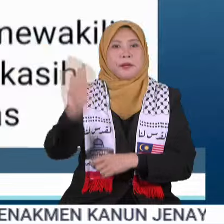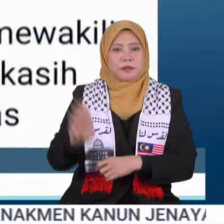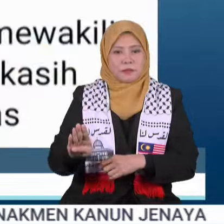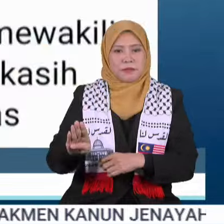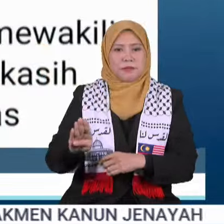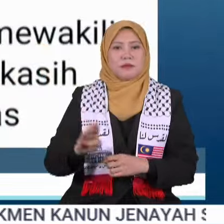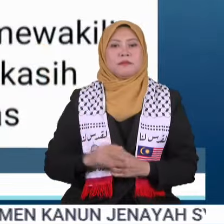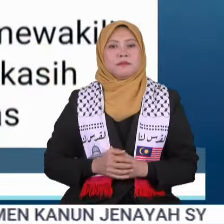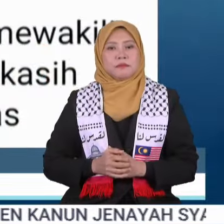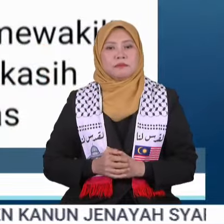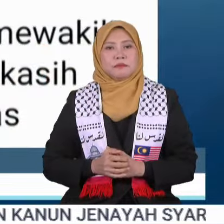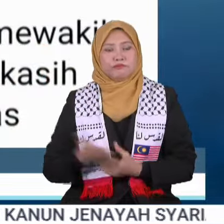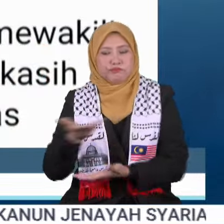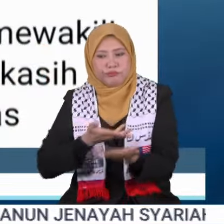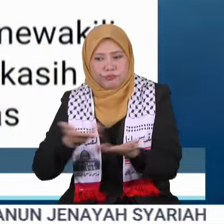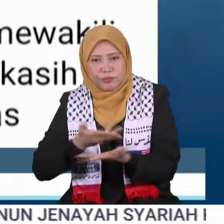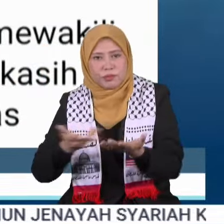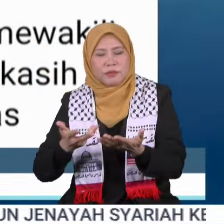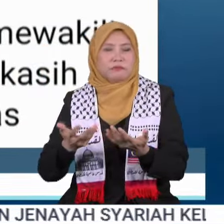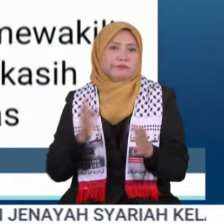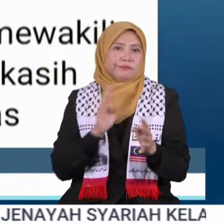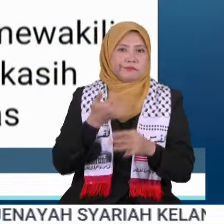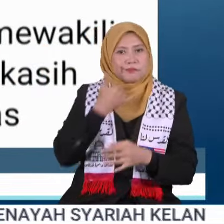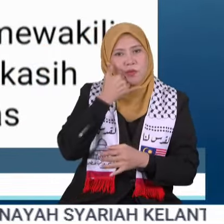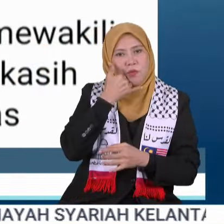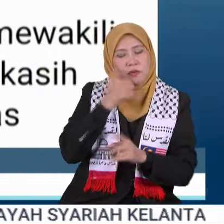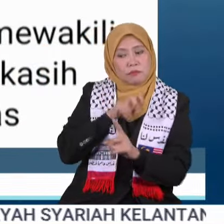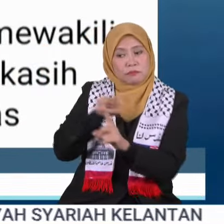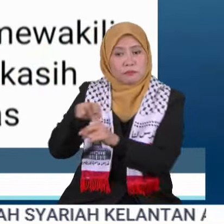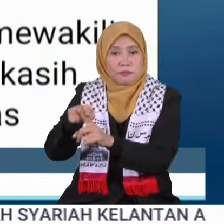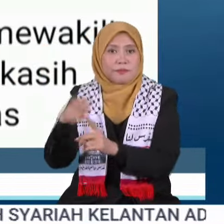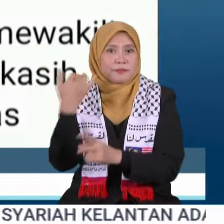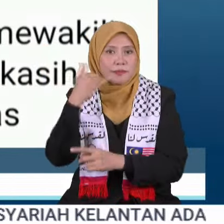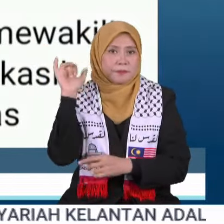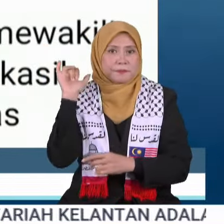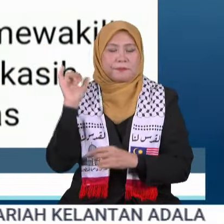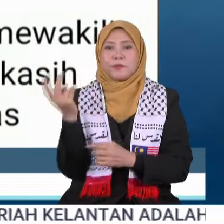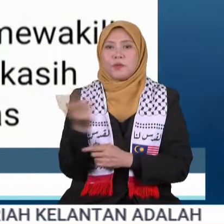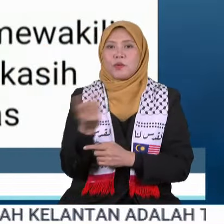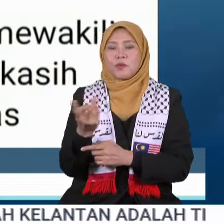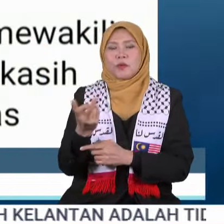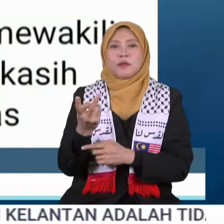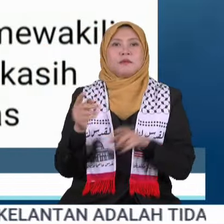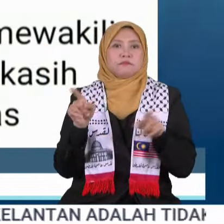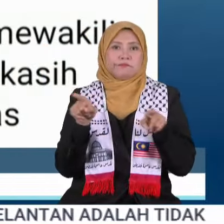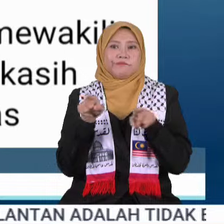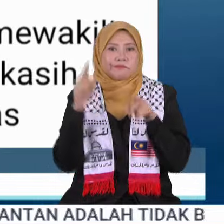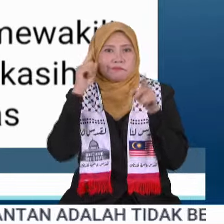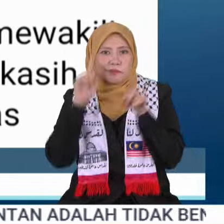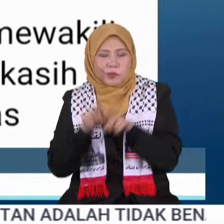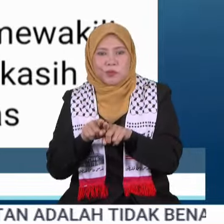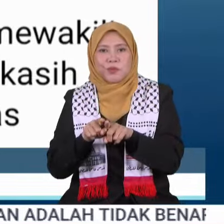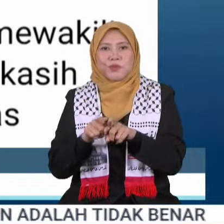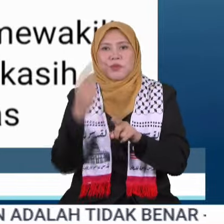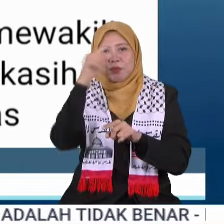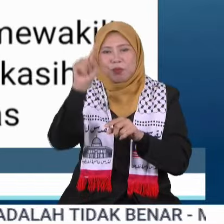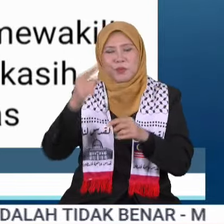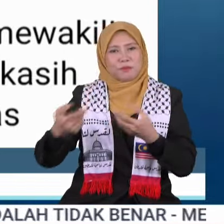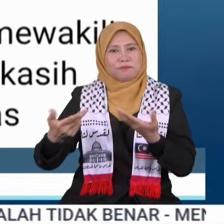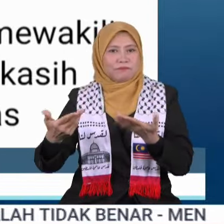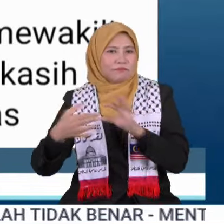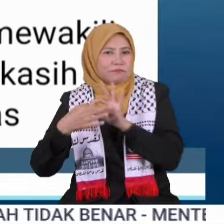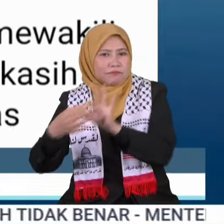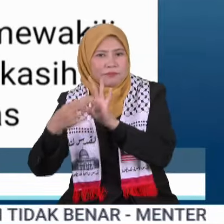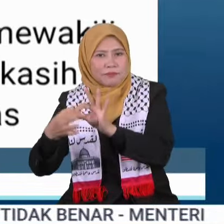ignaio Lula Silva melalui perbualan telefon semalam kedua-dua pihak Senada dan sepakat untuk meningkatkan hubungan